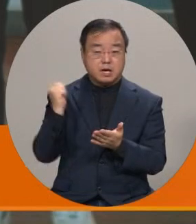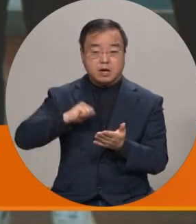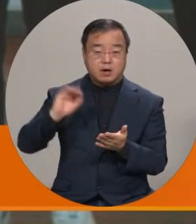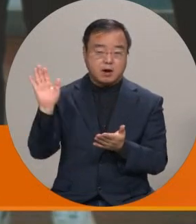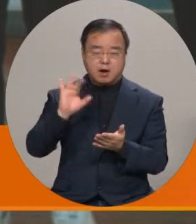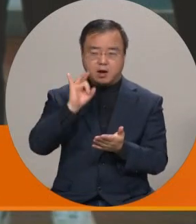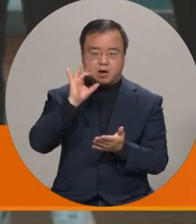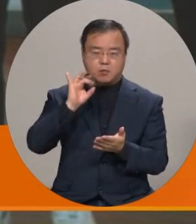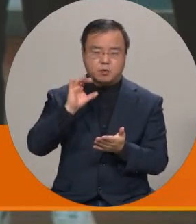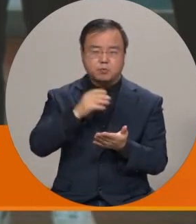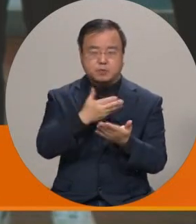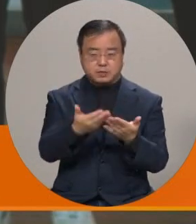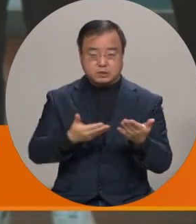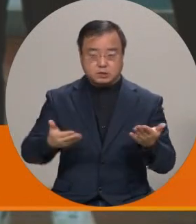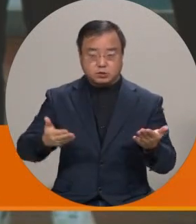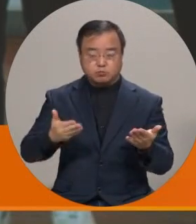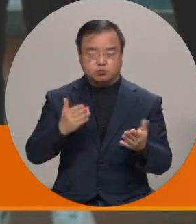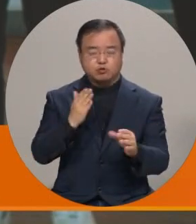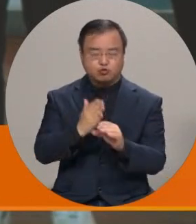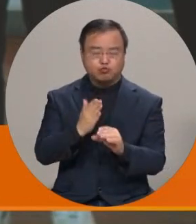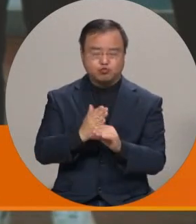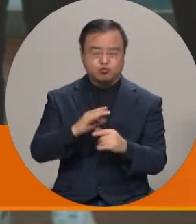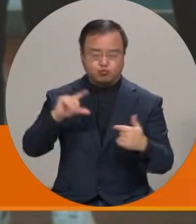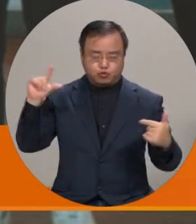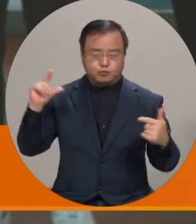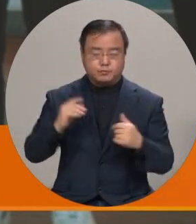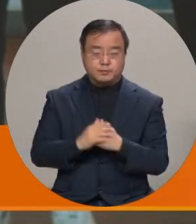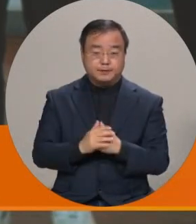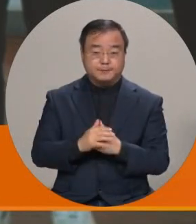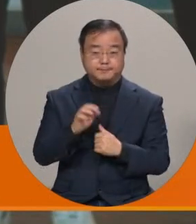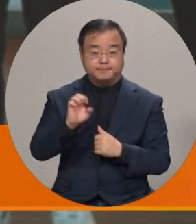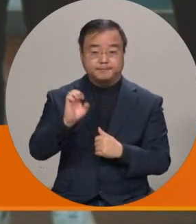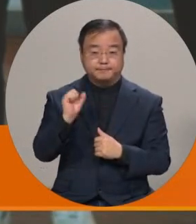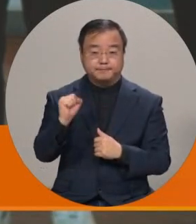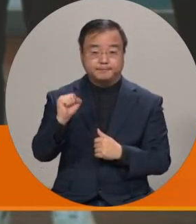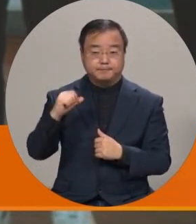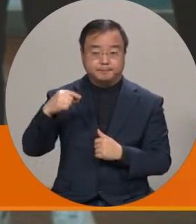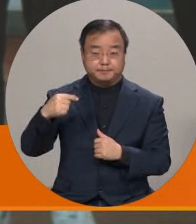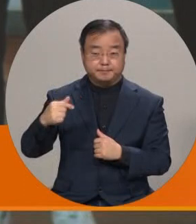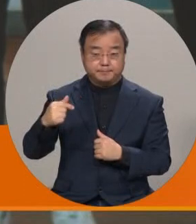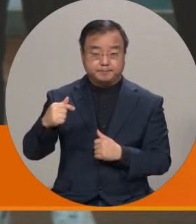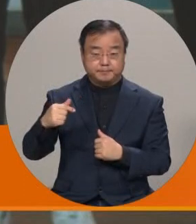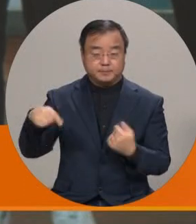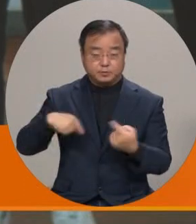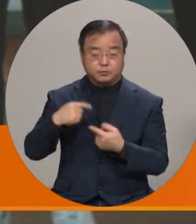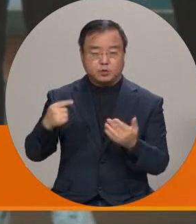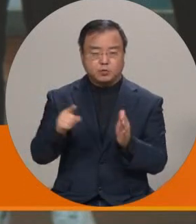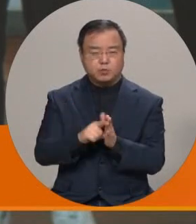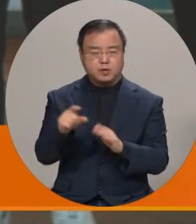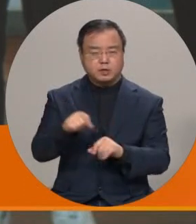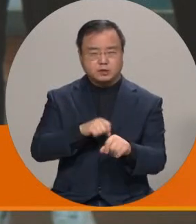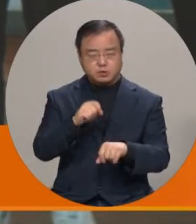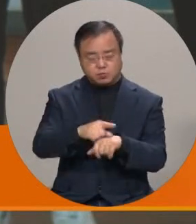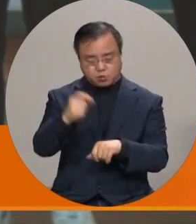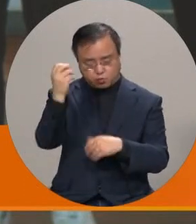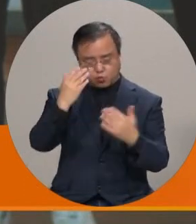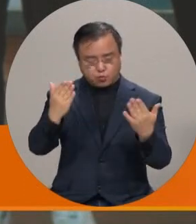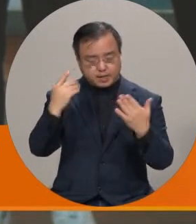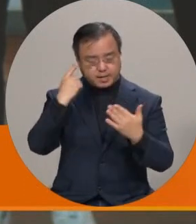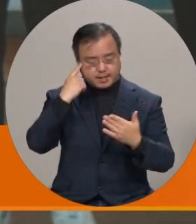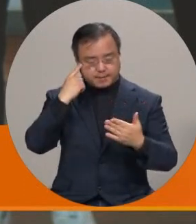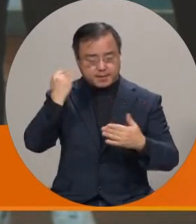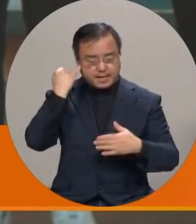자리잡고 있는데요이 esg 경영을 위해서 특성화고 학생들도 머리를 맞대고 기발한 아이디어를